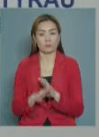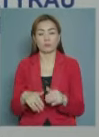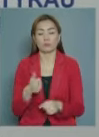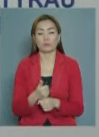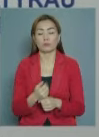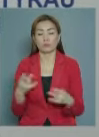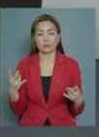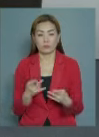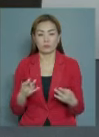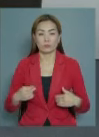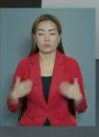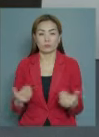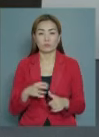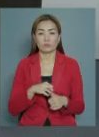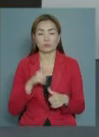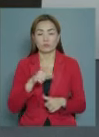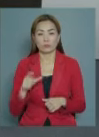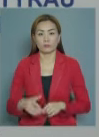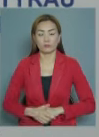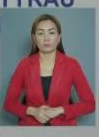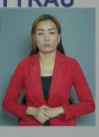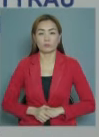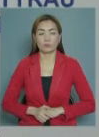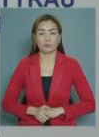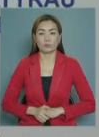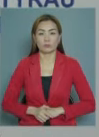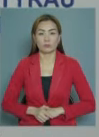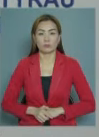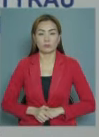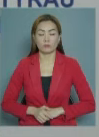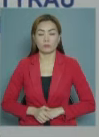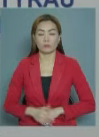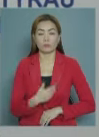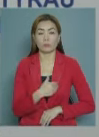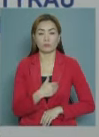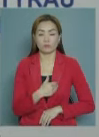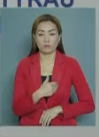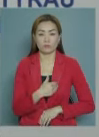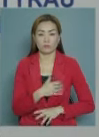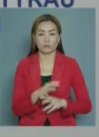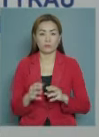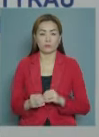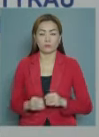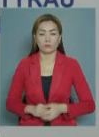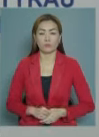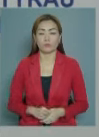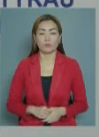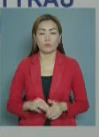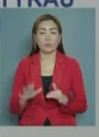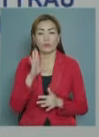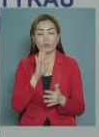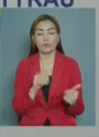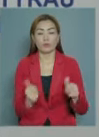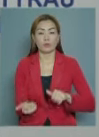басты назарда болғаны жөн дейді шіркеу қызметкері. Поэтому хотелось бы пожелать, опять-таки, чтобы кто соберется купаться. Бұл рәсімде